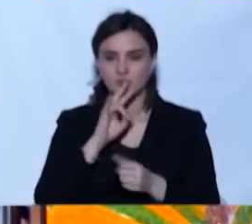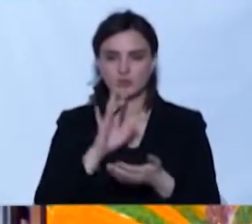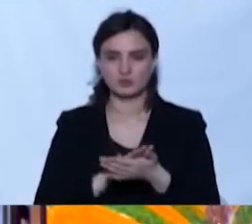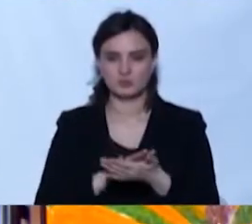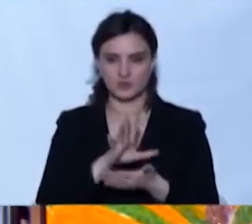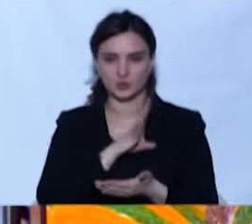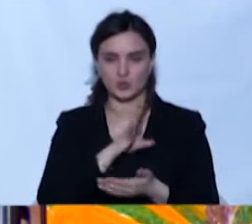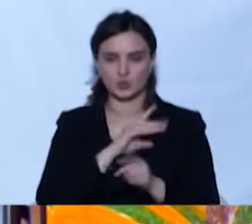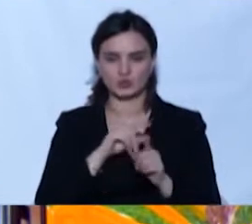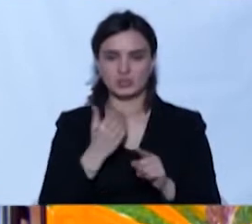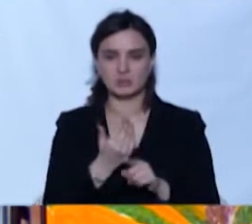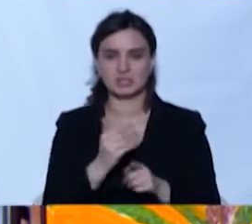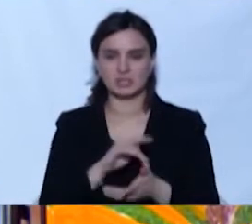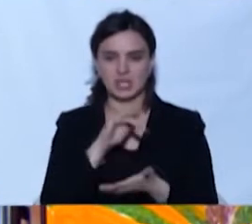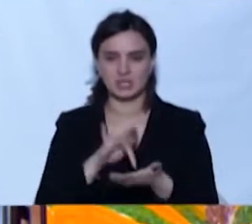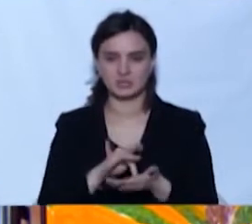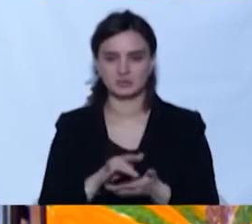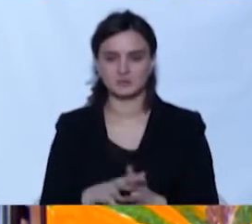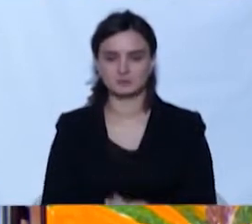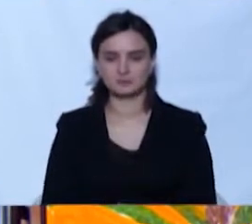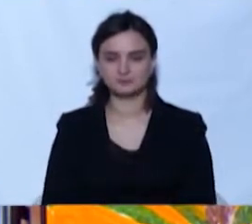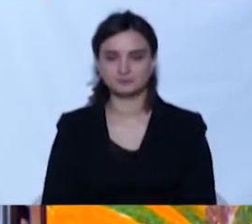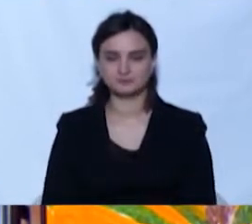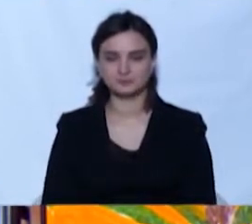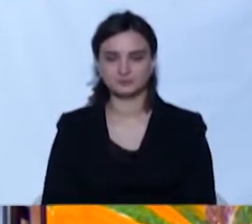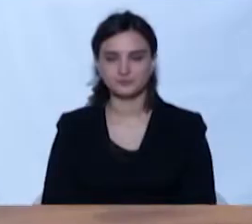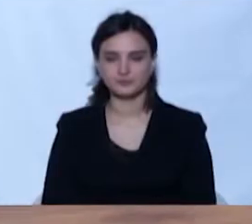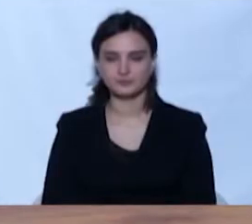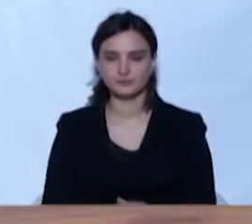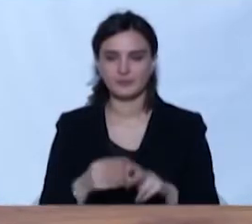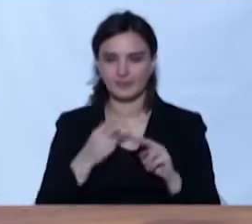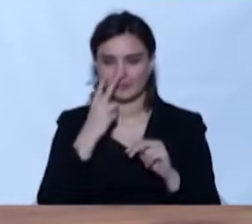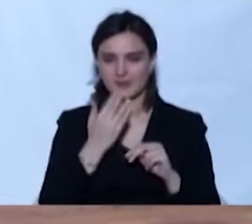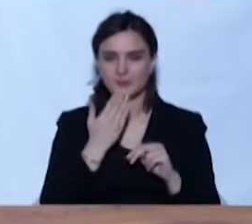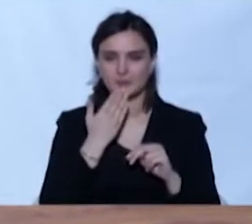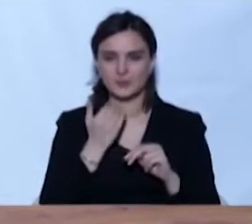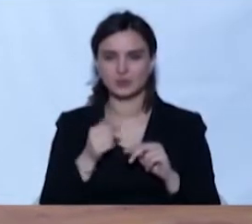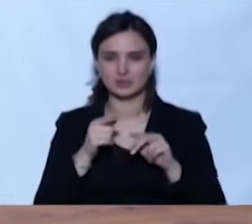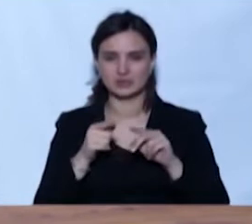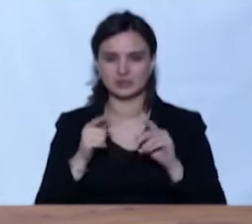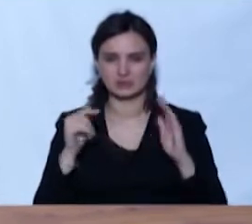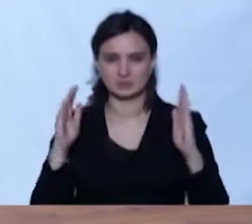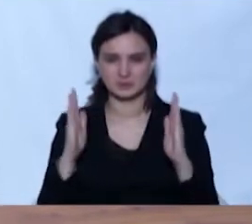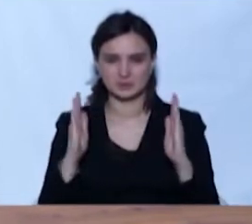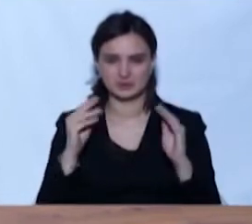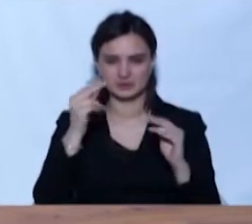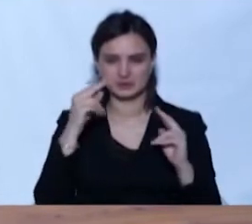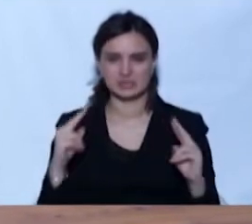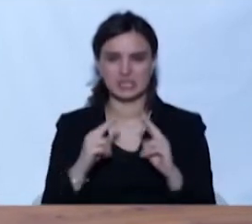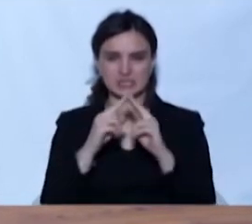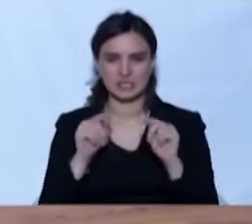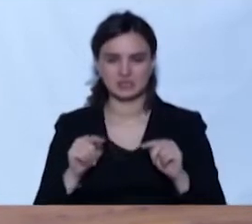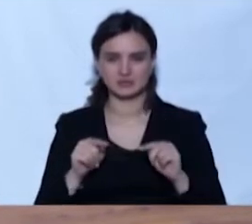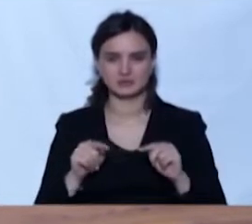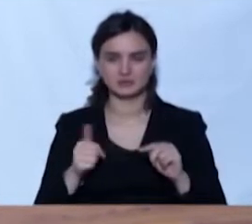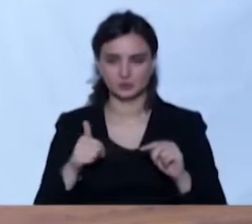მათი ქალაქის. ეს არის პატარა მოხდენილი იონიური ტაძარი, რომელიც როგორც გითხარით